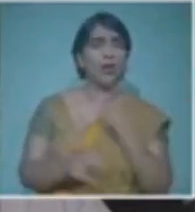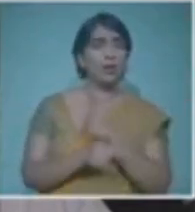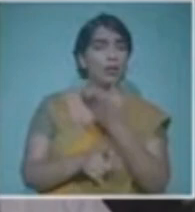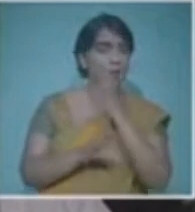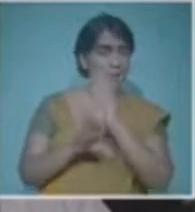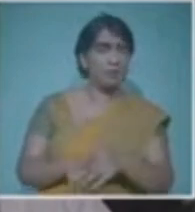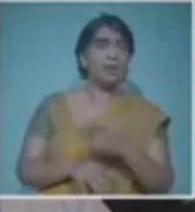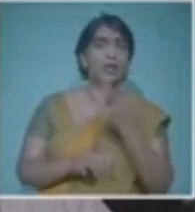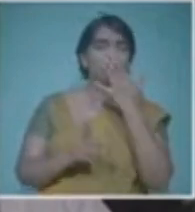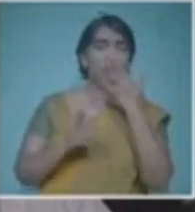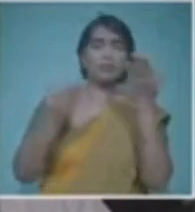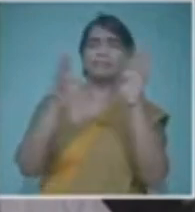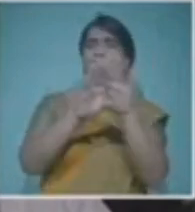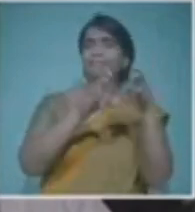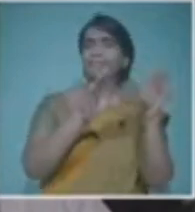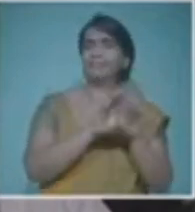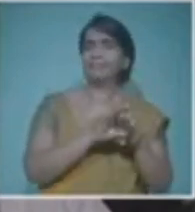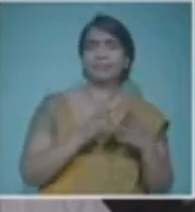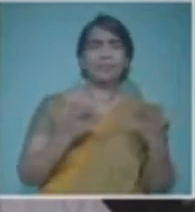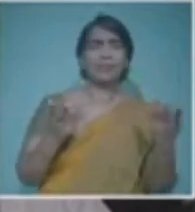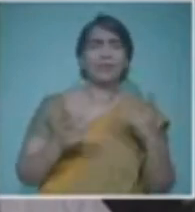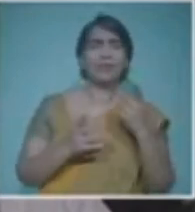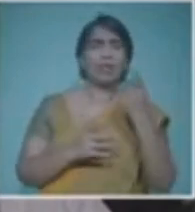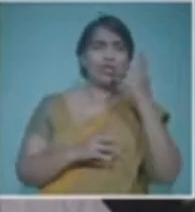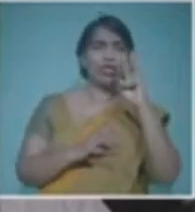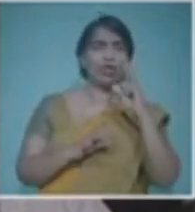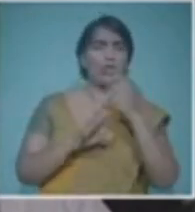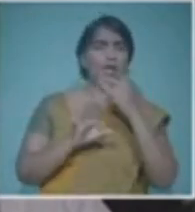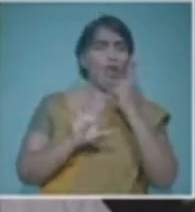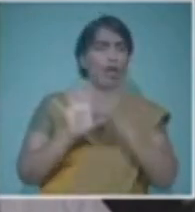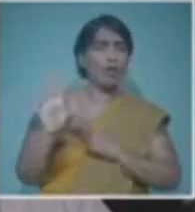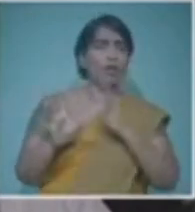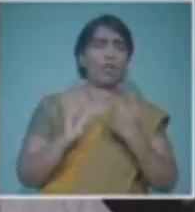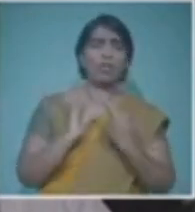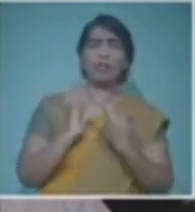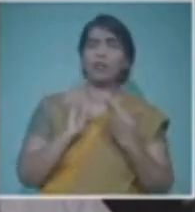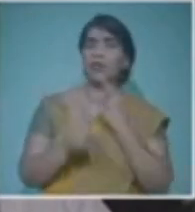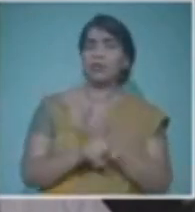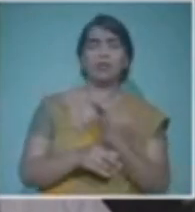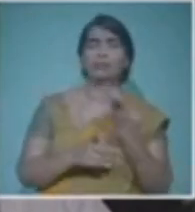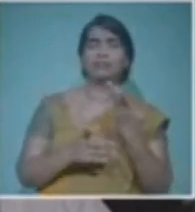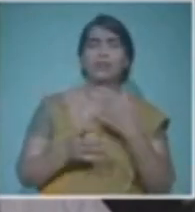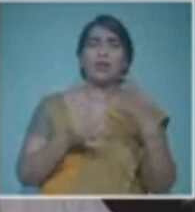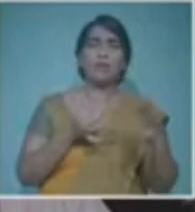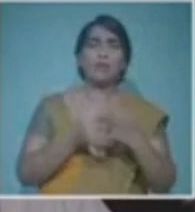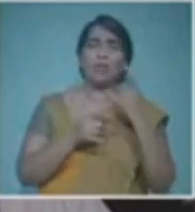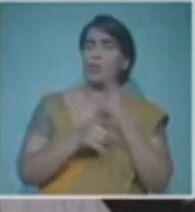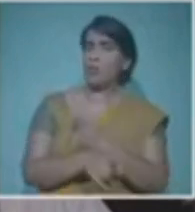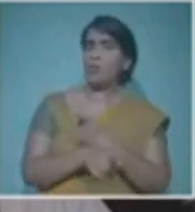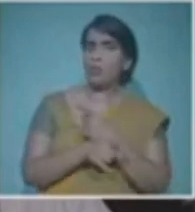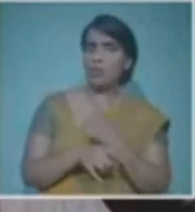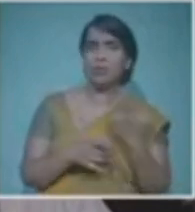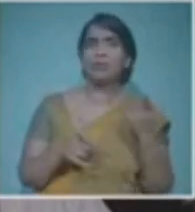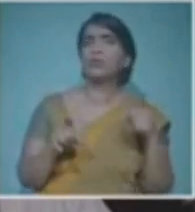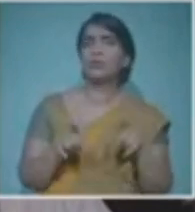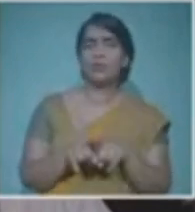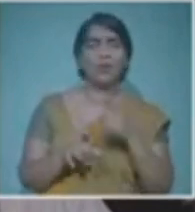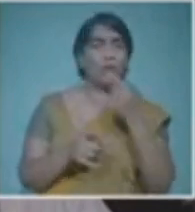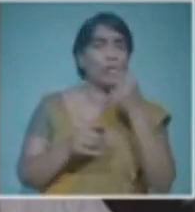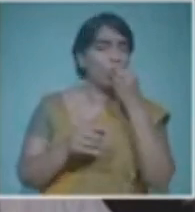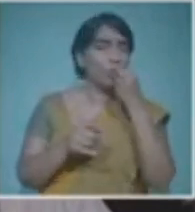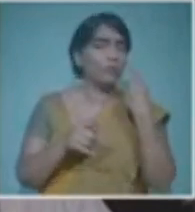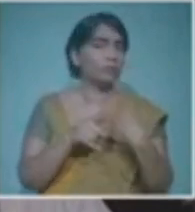ගුරුවරුත් පාසල් වැහිලා ගිහිලා 13 වසරක අධ්‍යාපනයේ තාක්ෂණයේ සඳහා ඒ හිටපු ගුරුවරුත් මැහුම් උගන්වනවා ඒ වගේ දේවල් කෑම